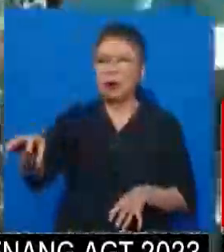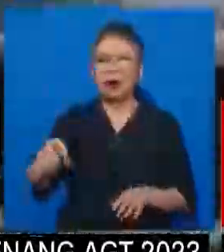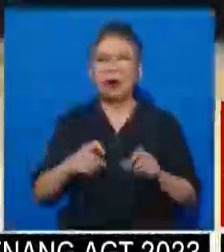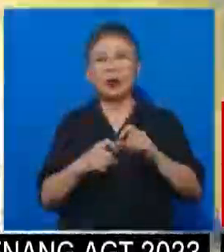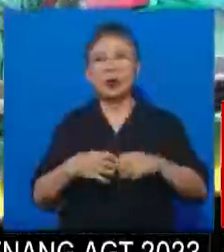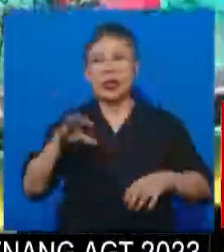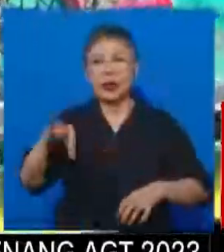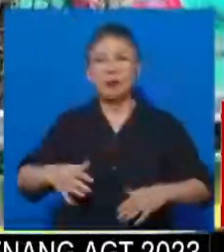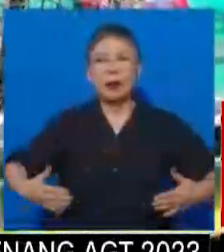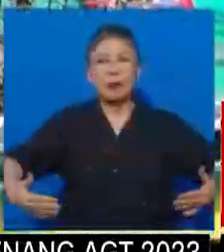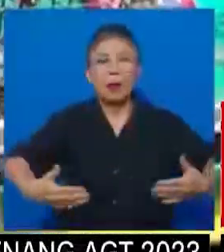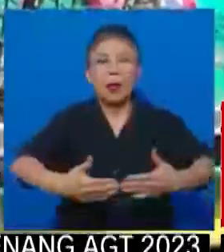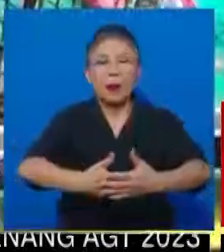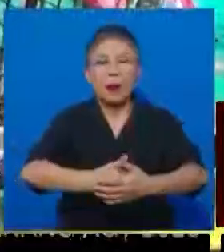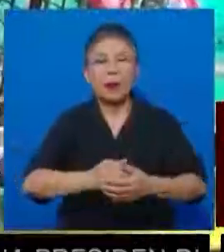Satwa Lamandau.